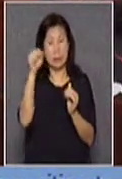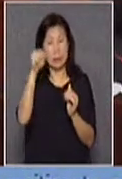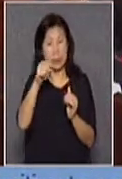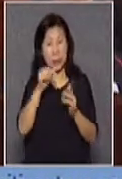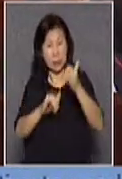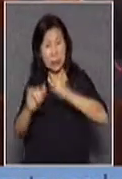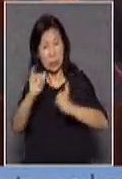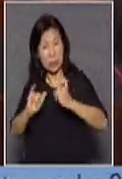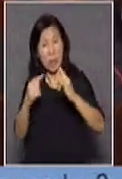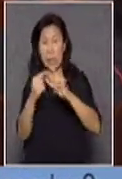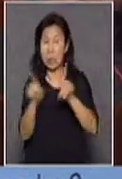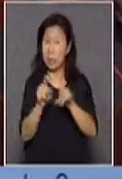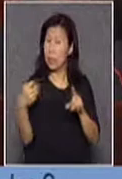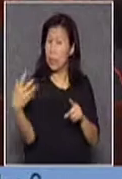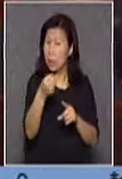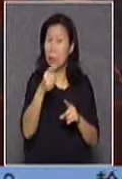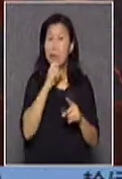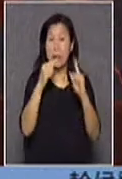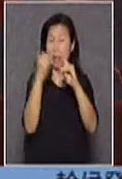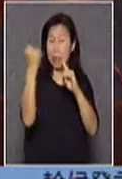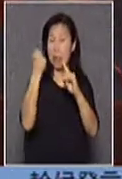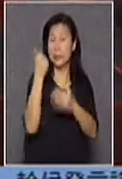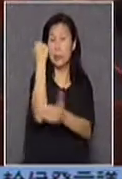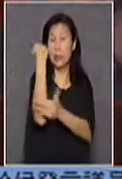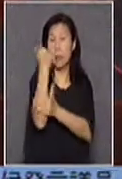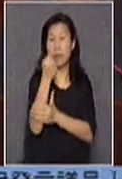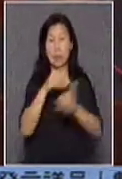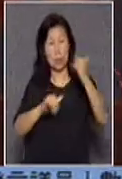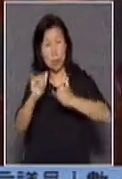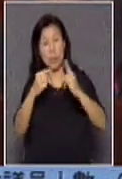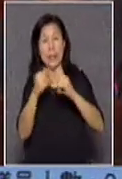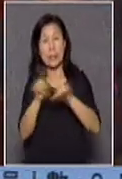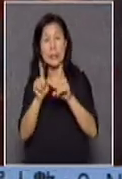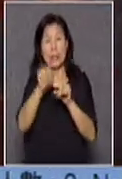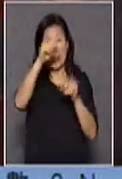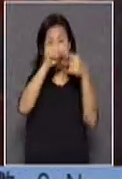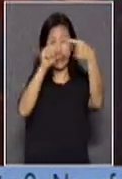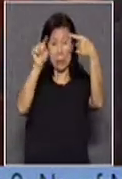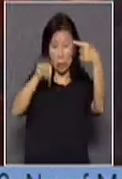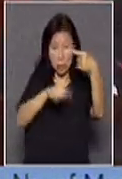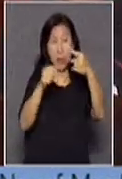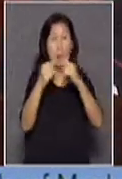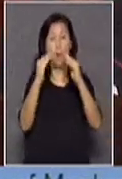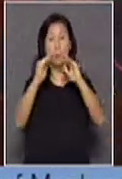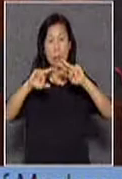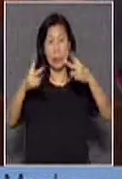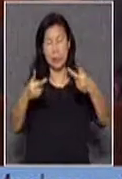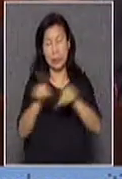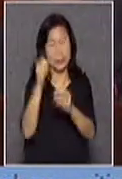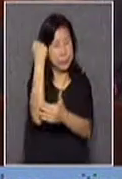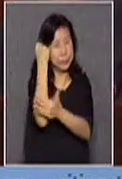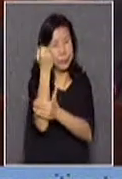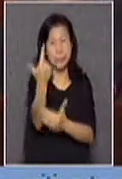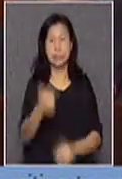權另一個問題係嘛？人民力量係反對原居民有特權，我哋係反對嗰個丁屋發展，即係呢方面嘅呢、這個另一個問題。但係如果你